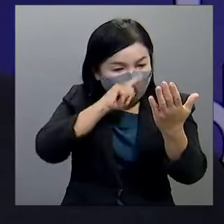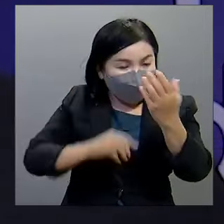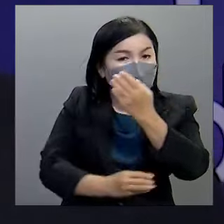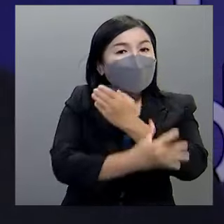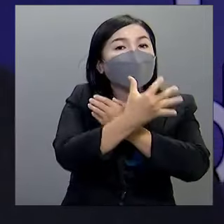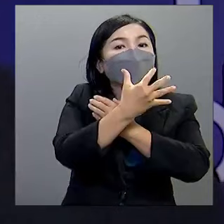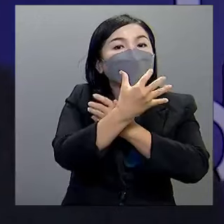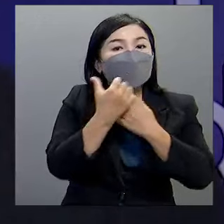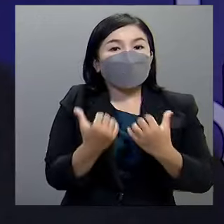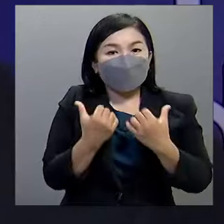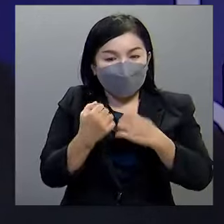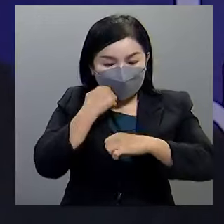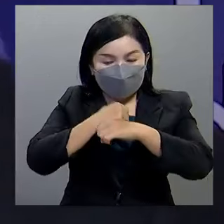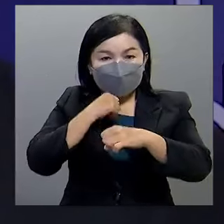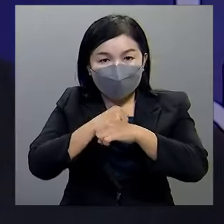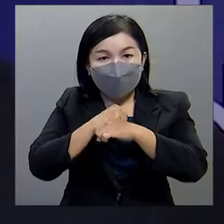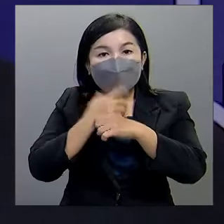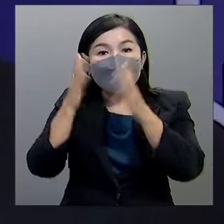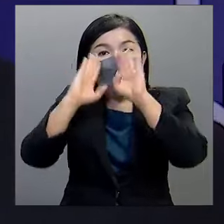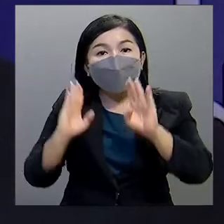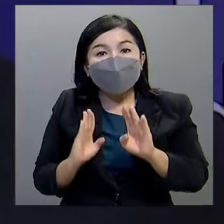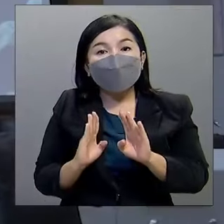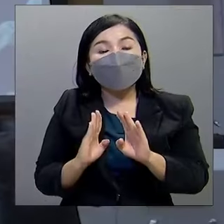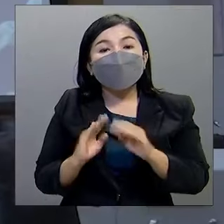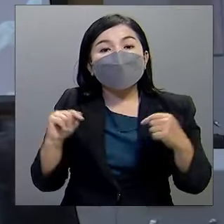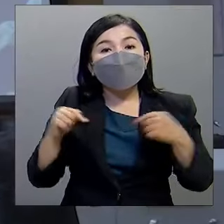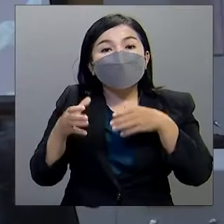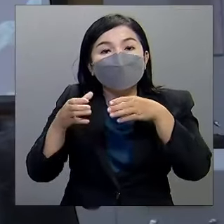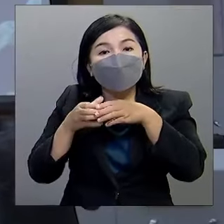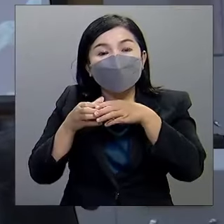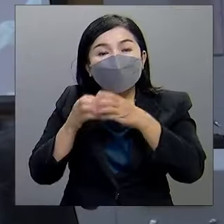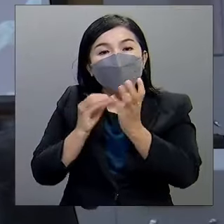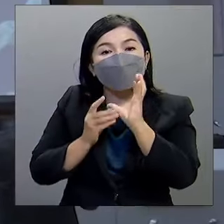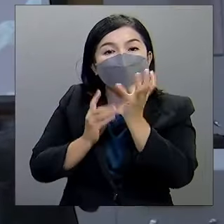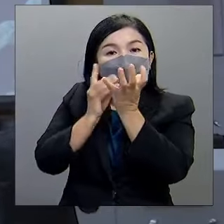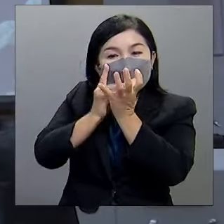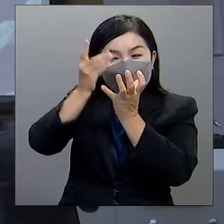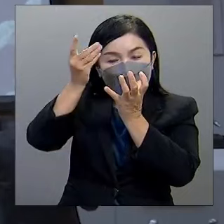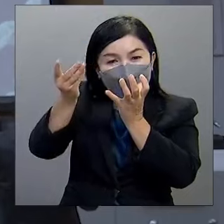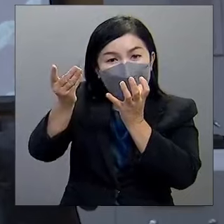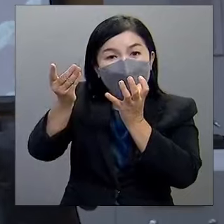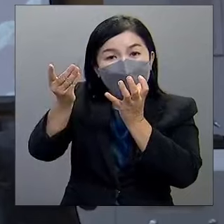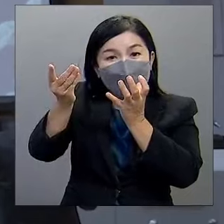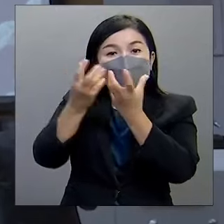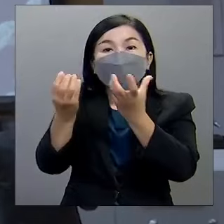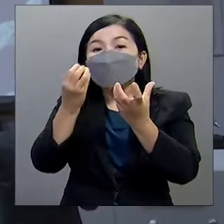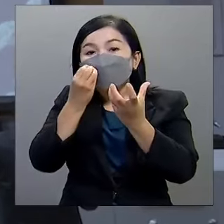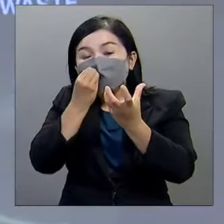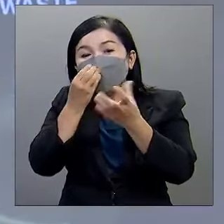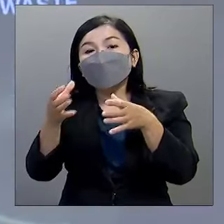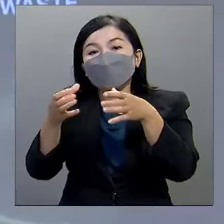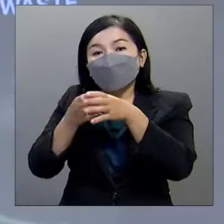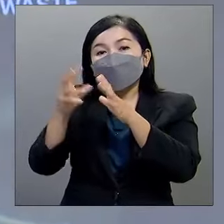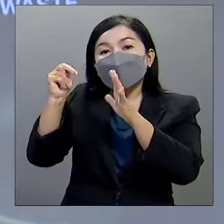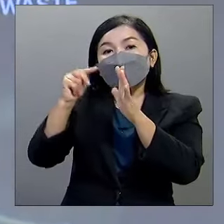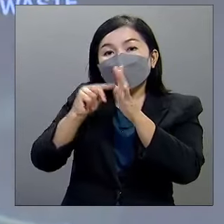ครับที่เราได้เข้าสู่ NASA ระดับนี้นะครับ และนอกเหนือจากที่ได้เข้าร่วมการแข่งขันแล้วนะคะที